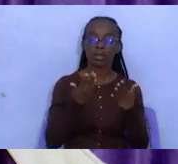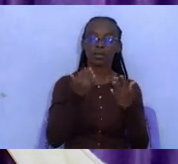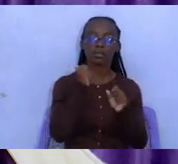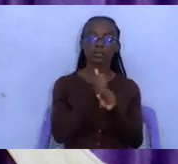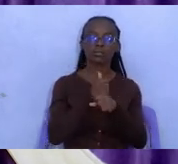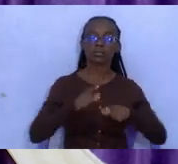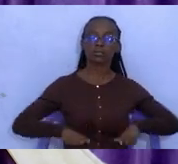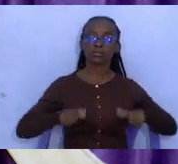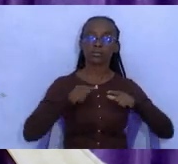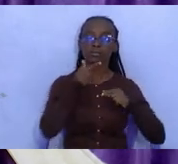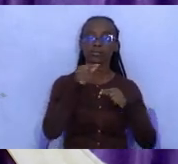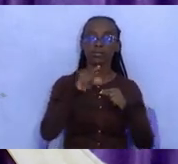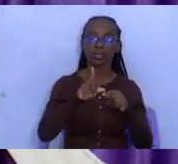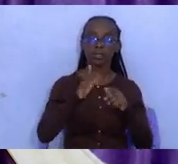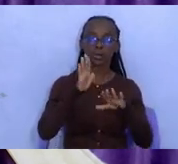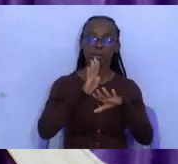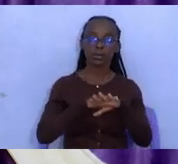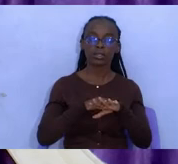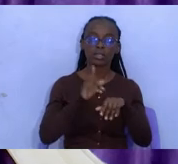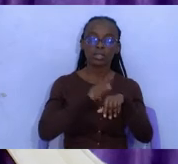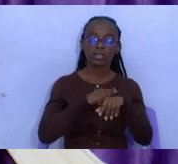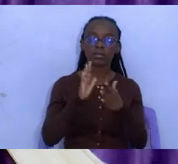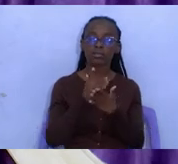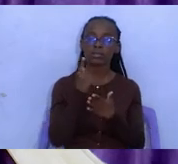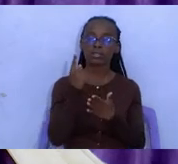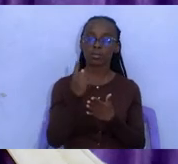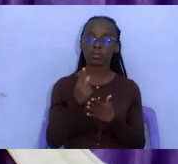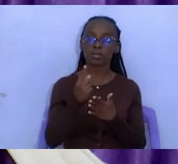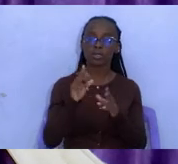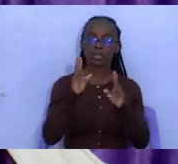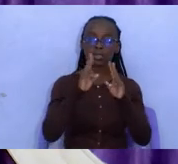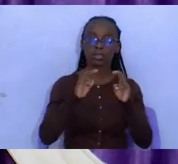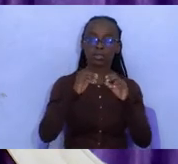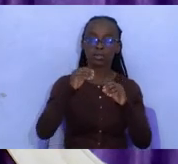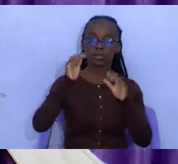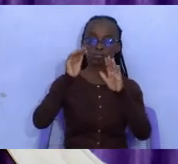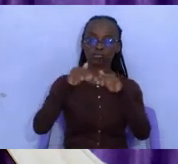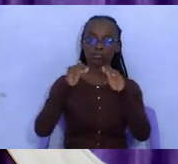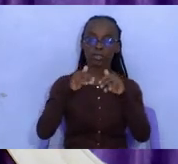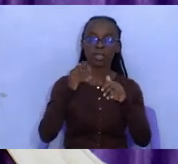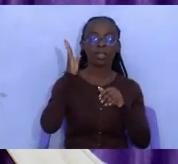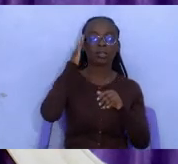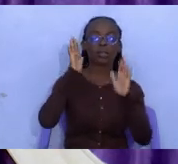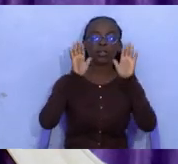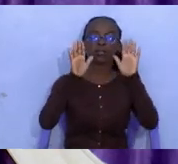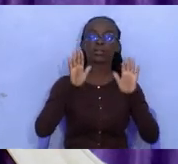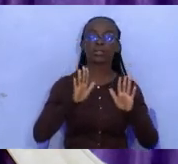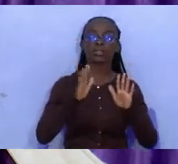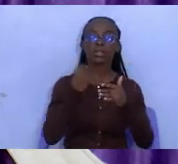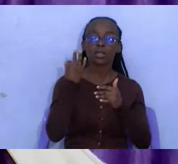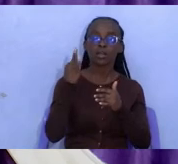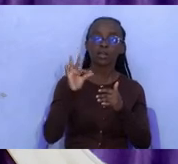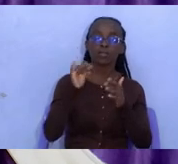yake. Wakati mtu anajitia nia ya kutafuta shamba, anajua umuhimu wa ile shamba kiasi